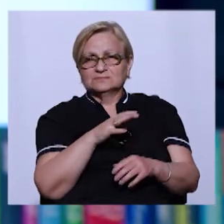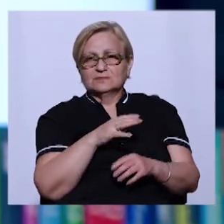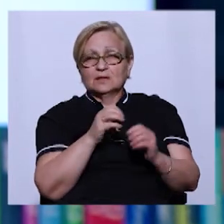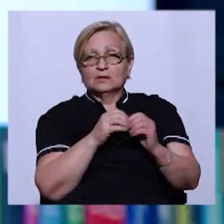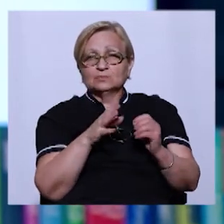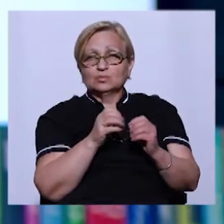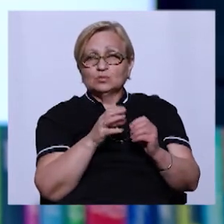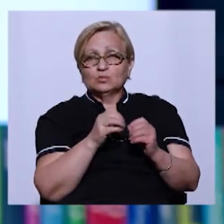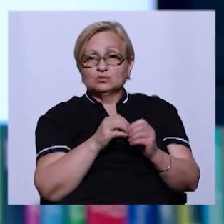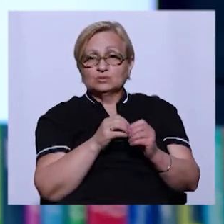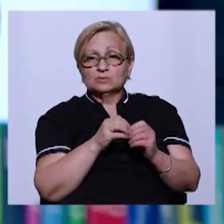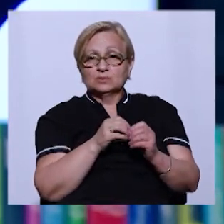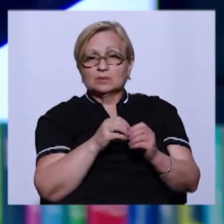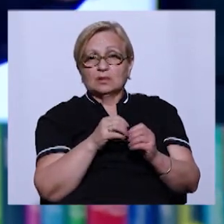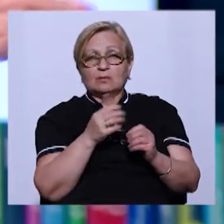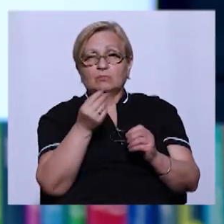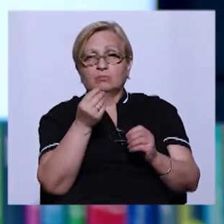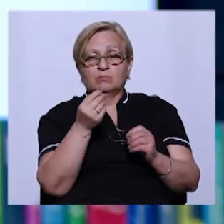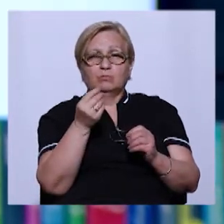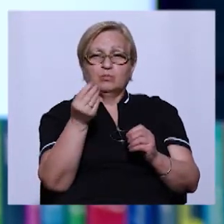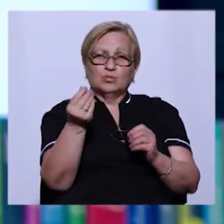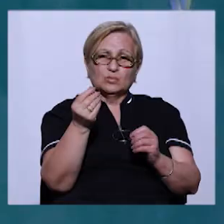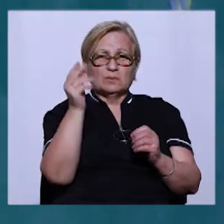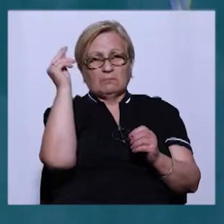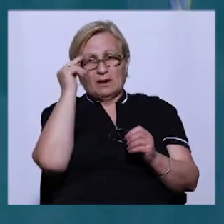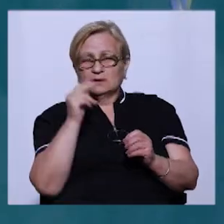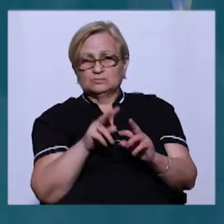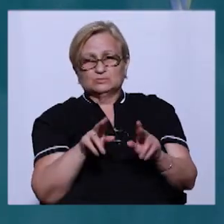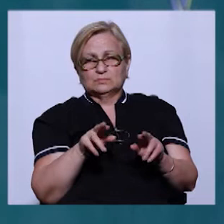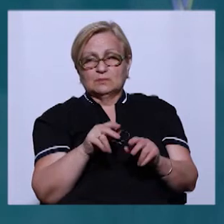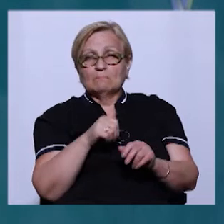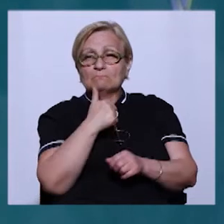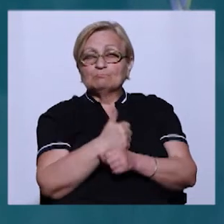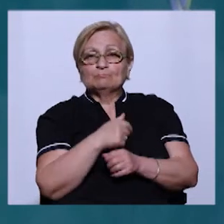15 ფანქარი წერია თუ 15 ლარი არც ამას არ აქვს მნიშვნელობა თავარი